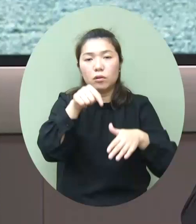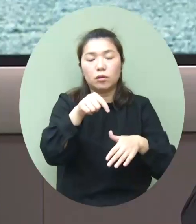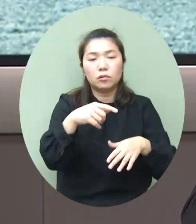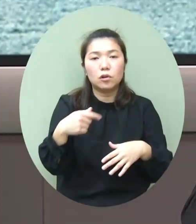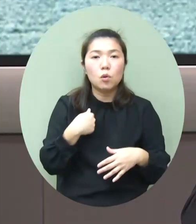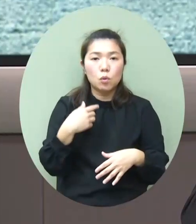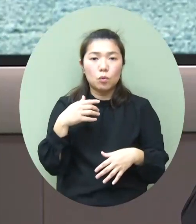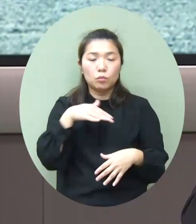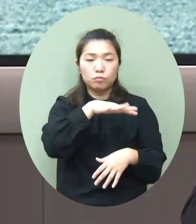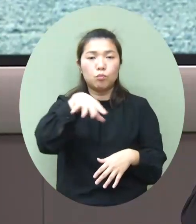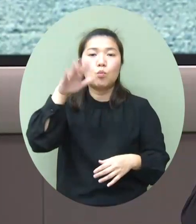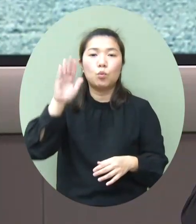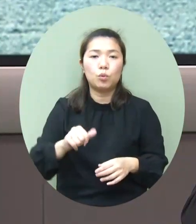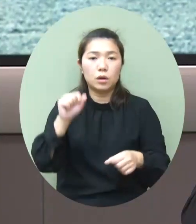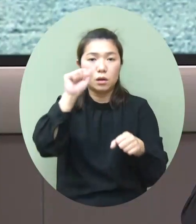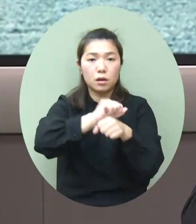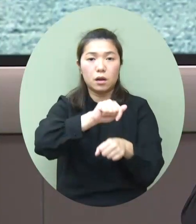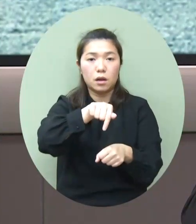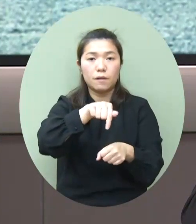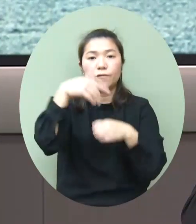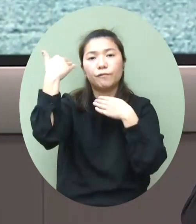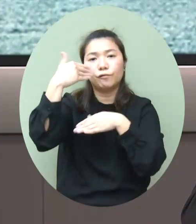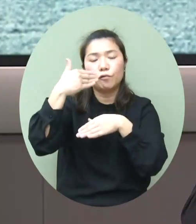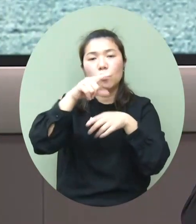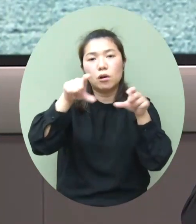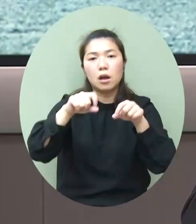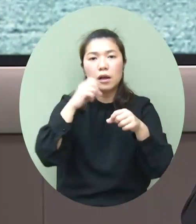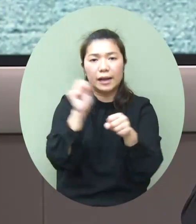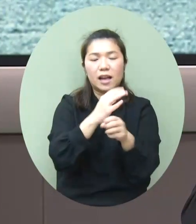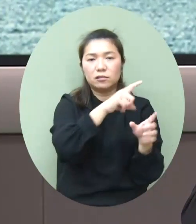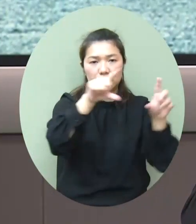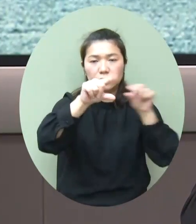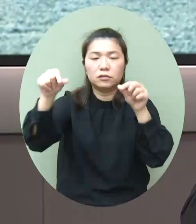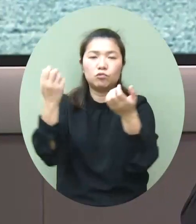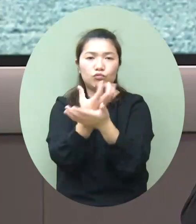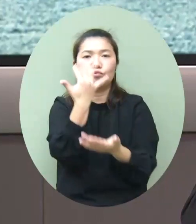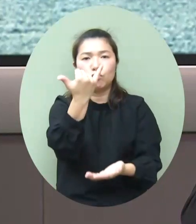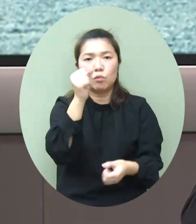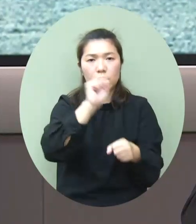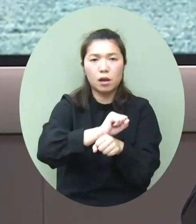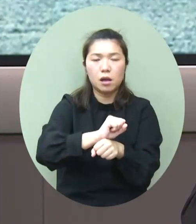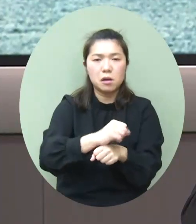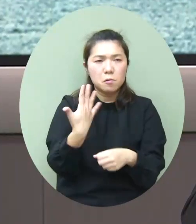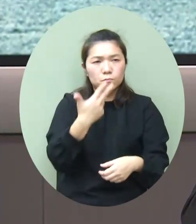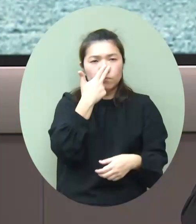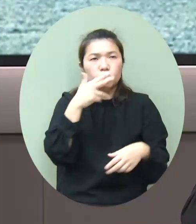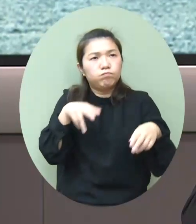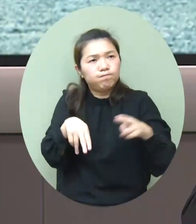会继续使用集装箱，让一共存放的容量可